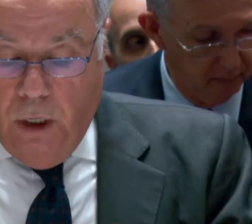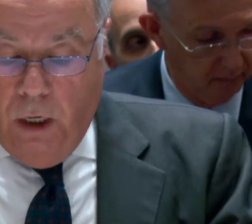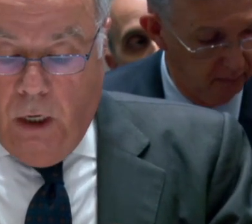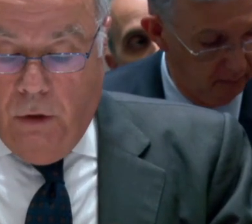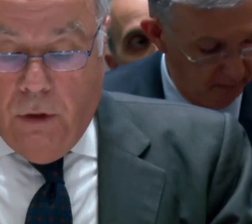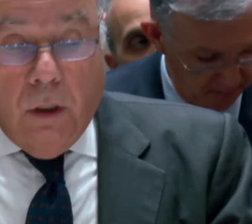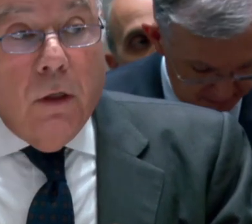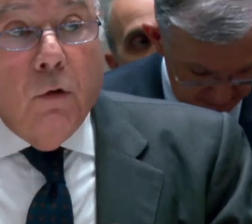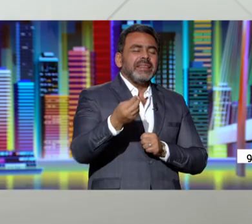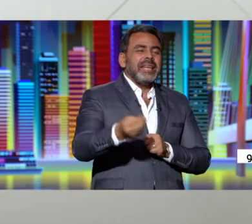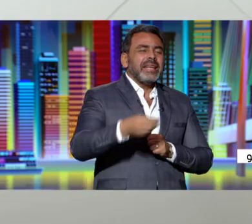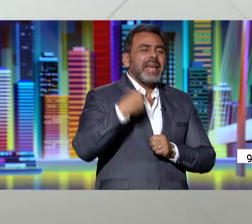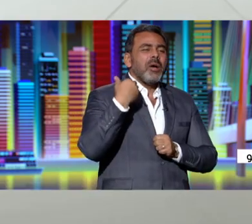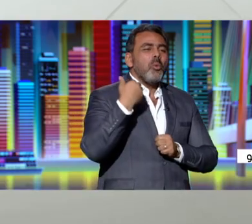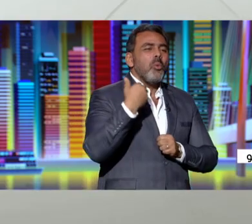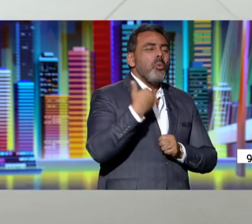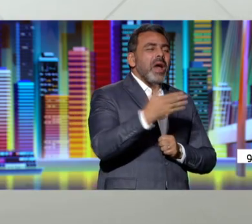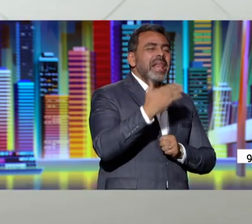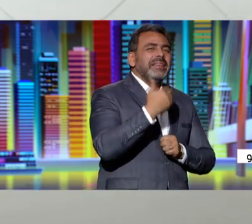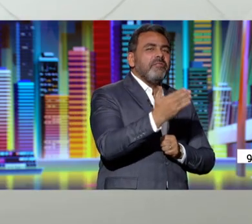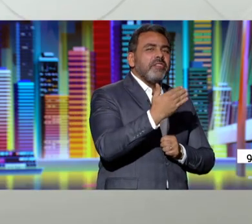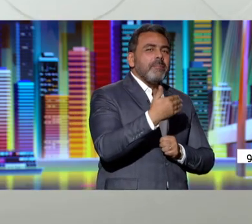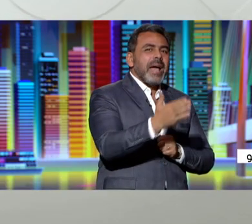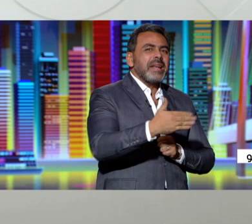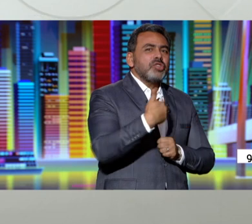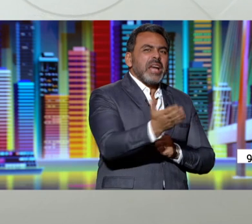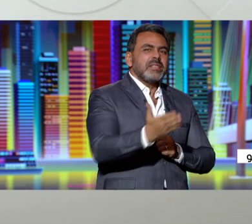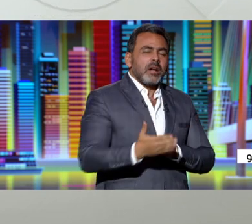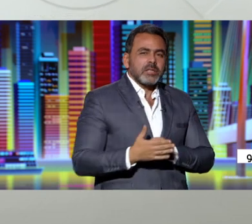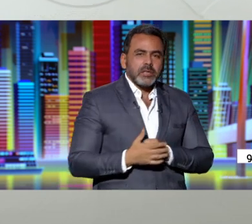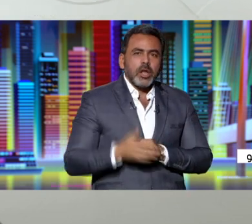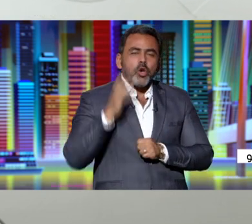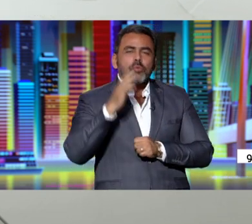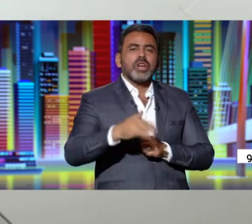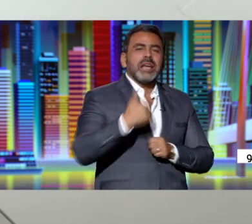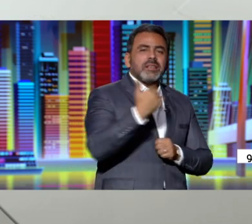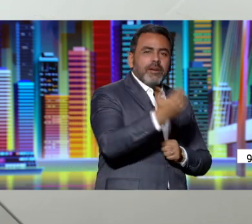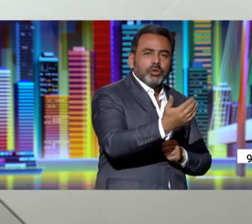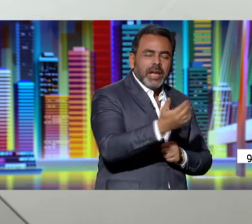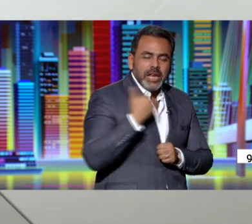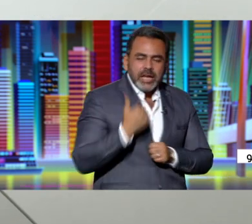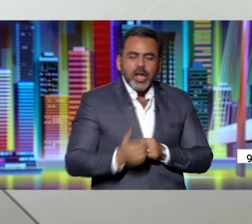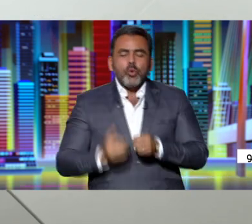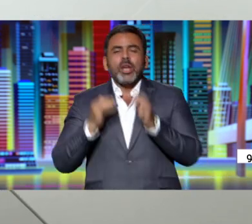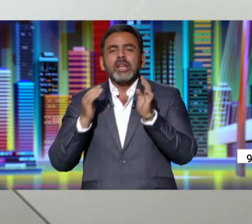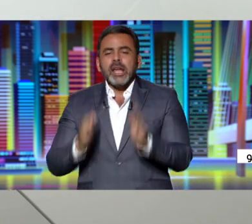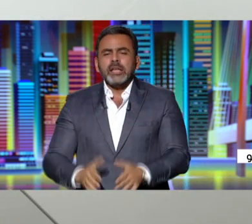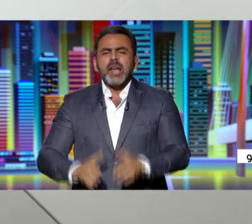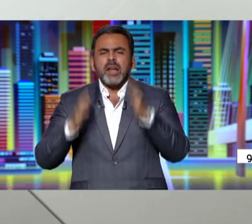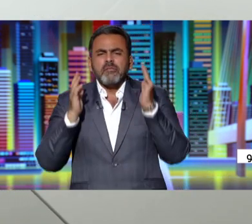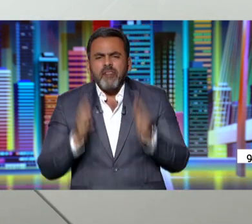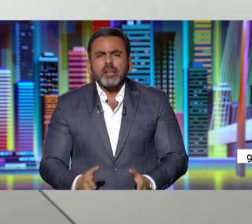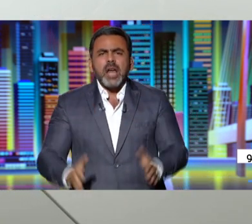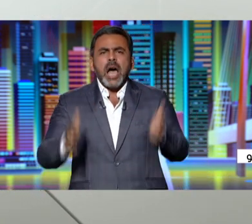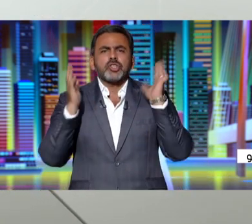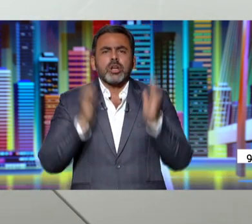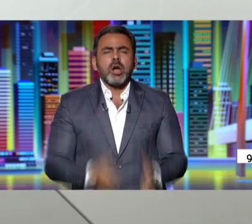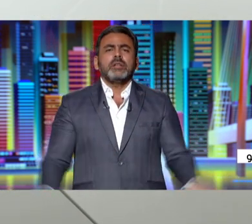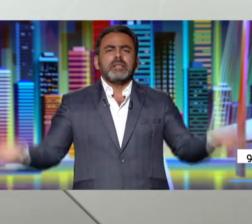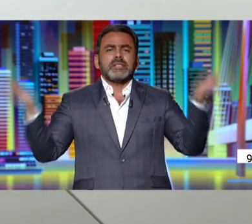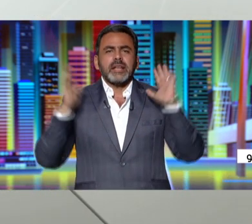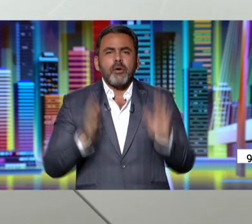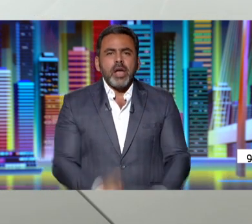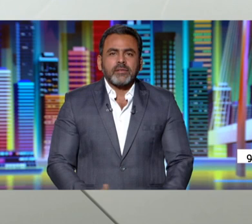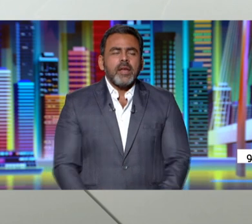بيقول 2 4 2 ولا تفرق معايا انا مش عايزك اصلا ومش عاييز افوض عليك وان احنا انفقنا